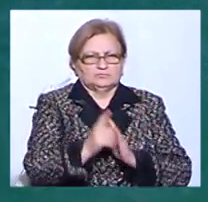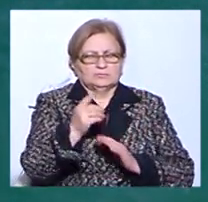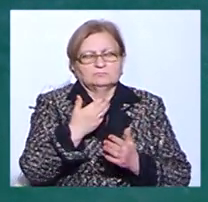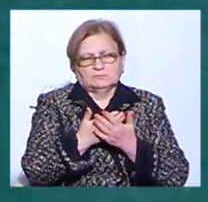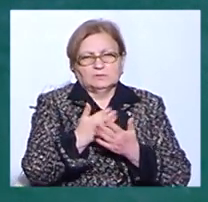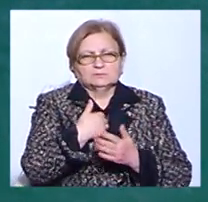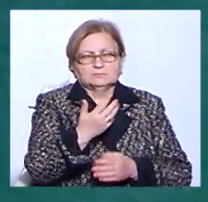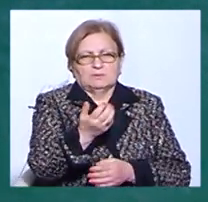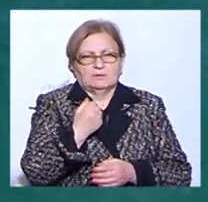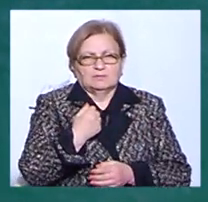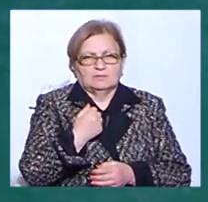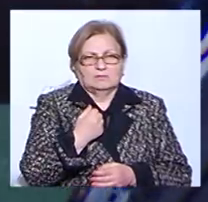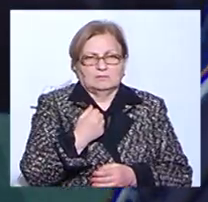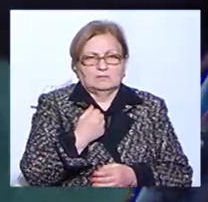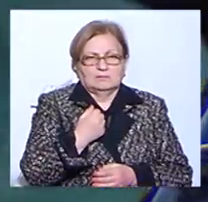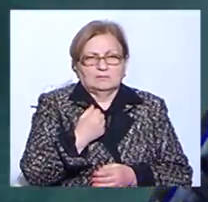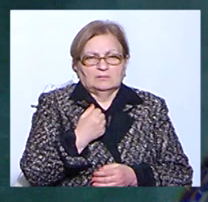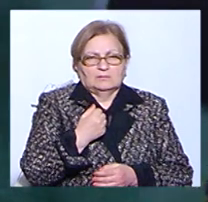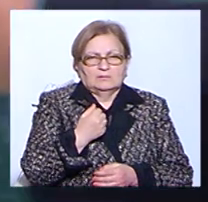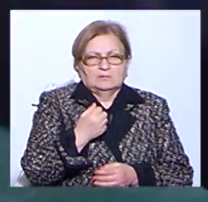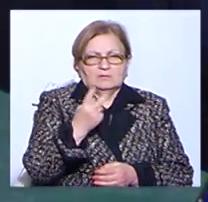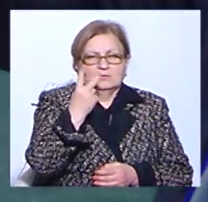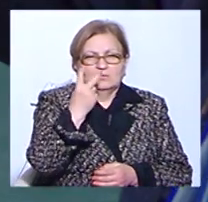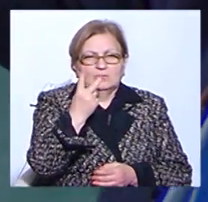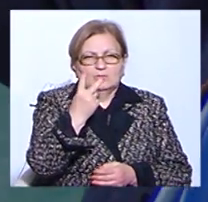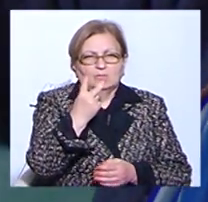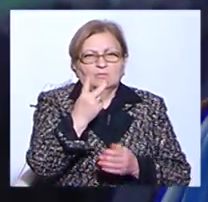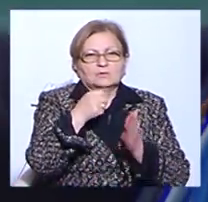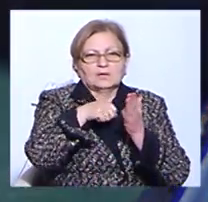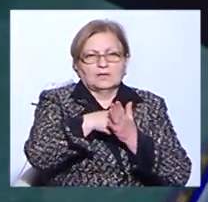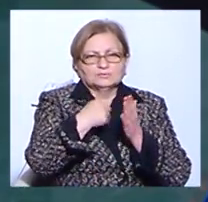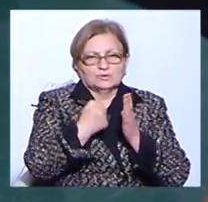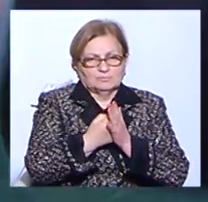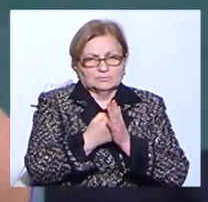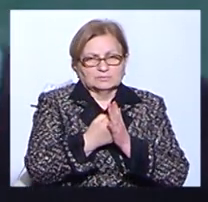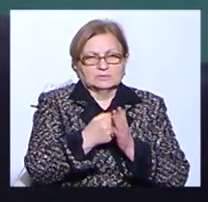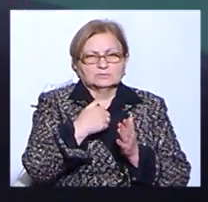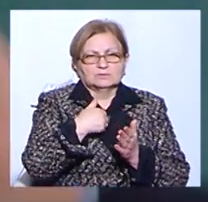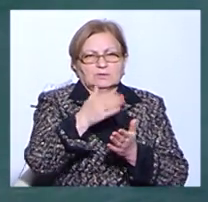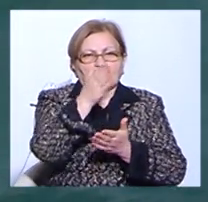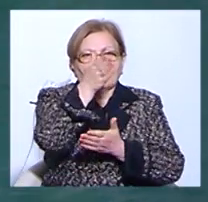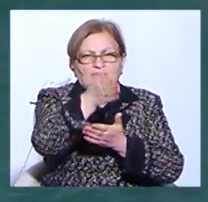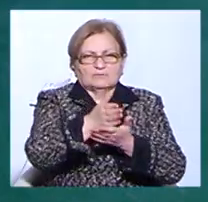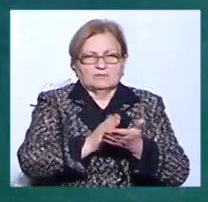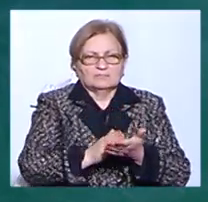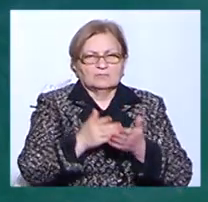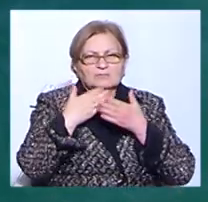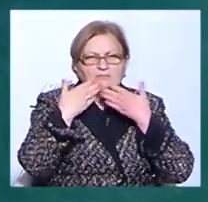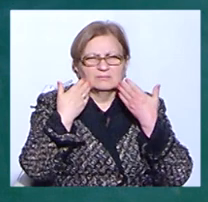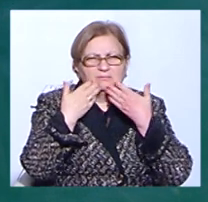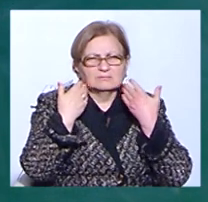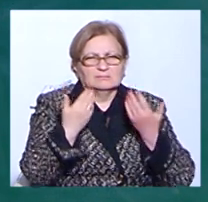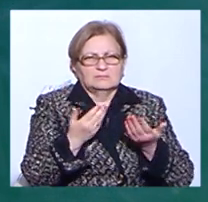მე 2, ისე ვერ ცილდები ამ ხაჭაპურს და ეგ გავყავი მე. თუნდაც ყველაზე მარტივი შემთხვევა